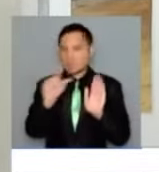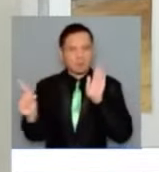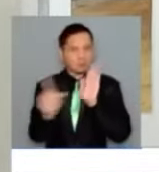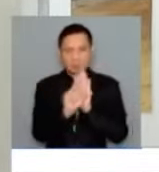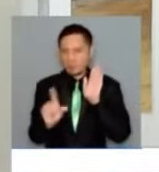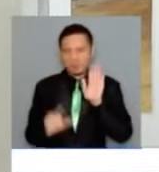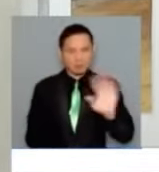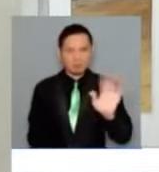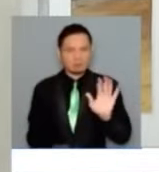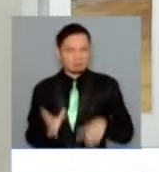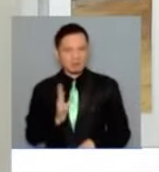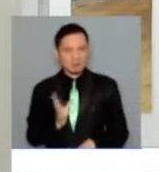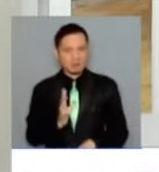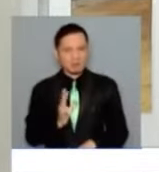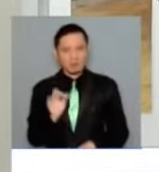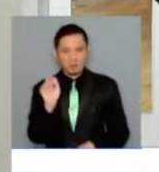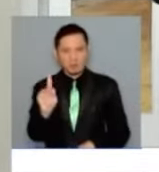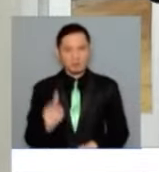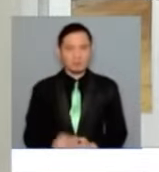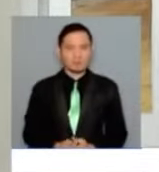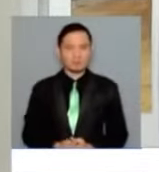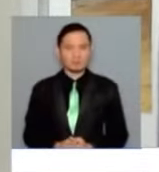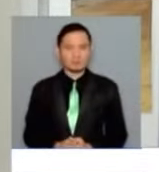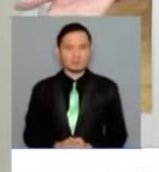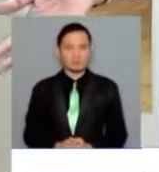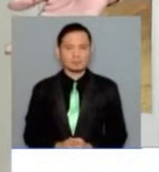ilalim ng Revised Penal Code.